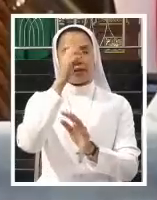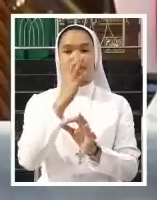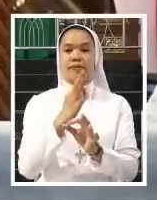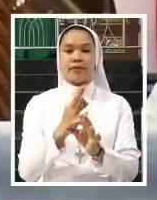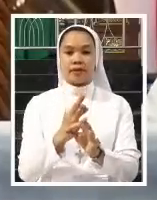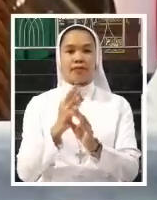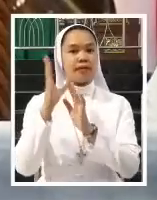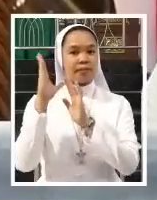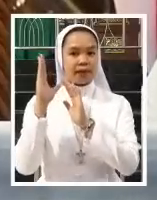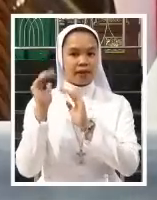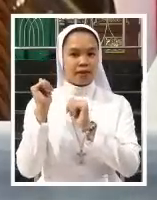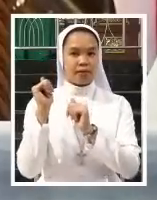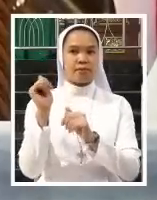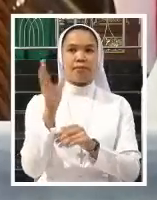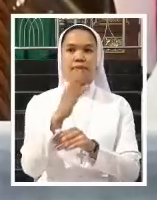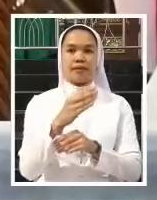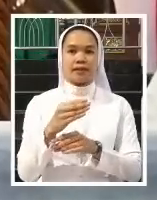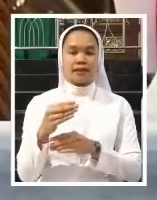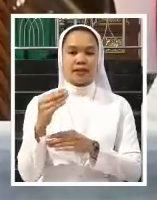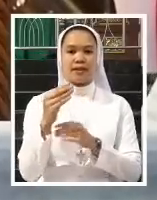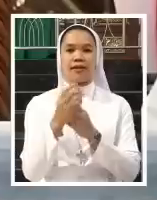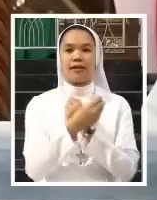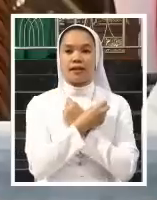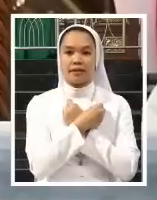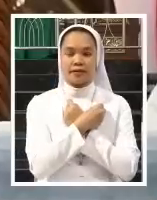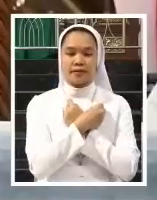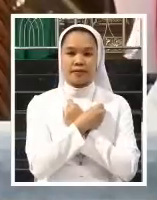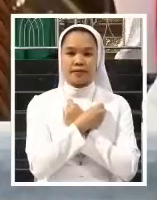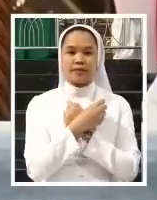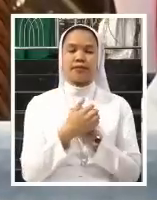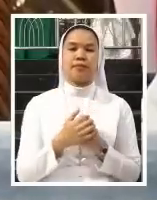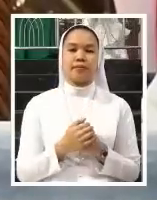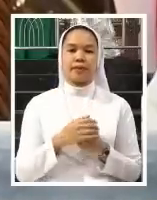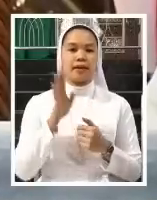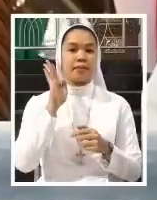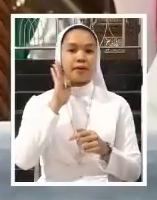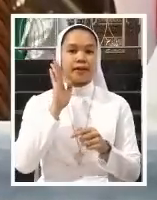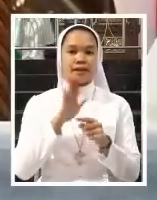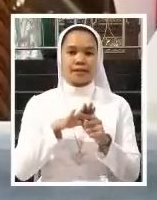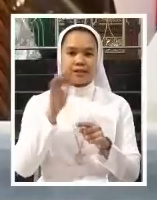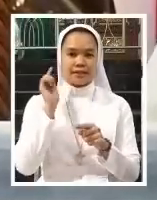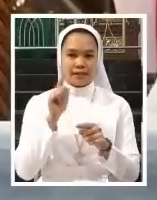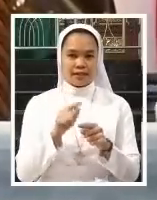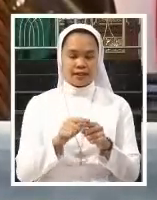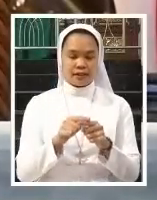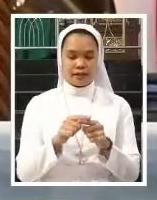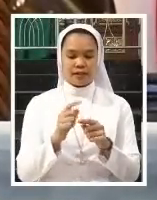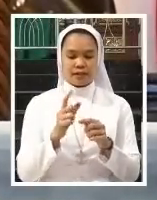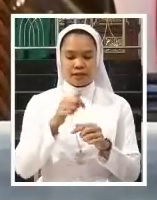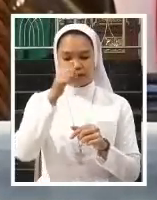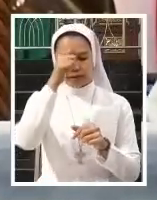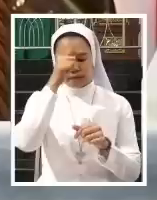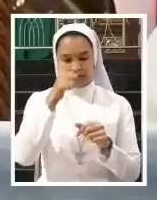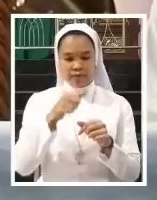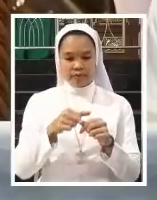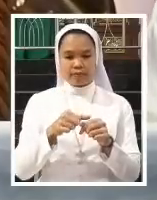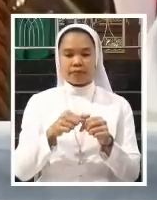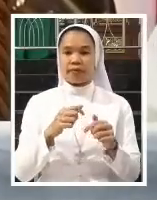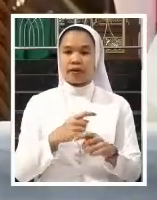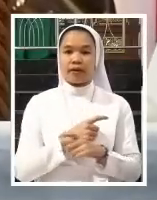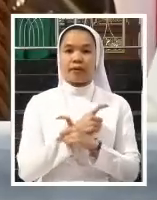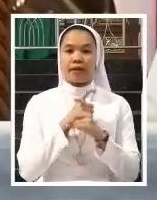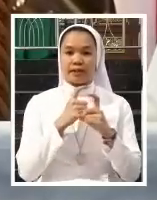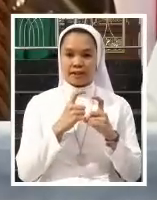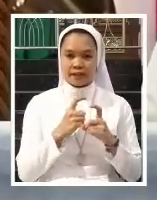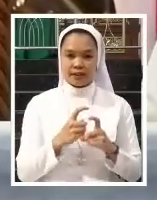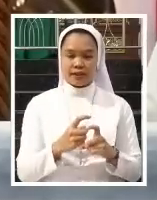paglaom, asin, pagkamuot. Mga tugang, iduko ang payo. Ako unta